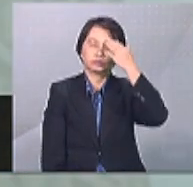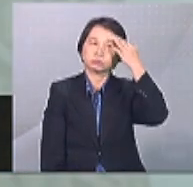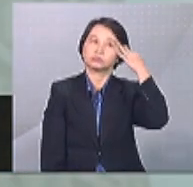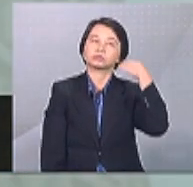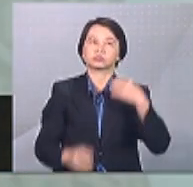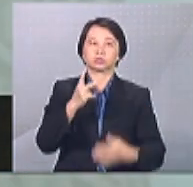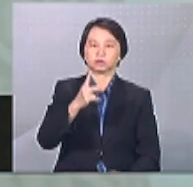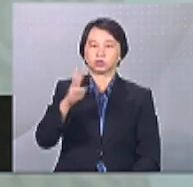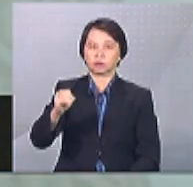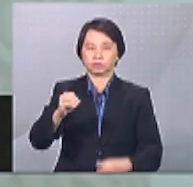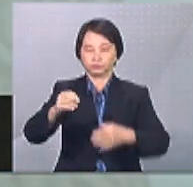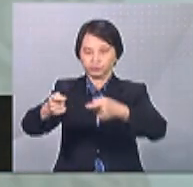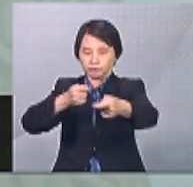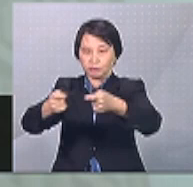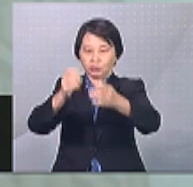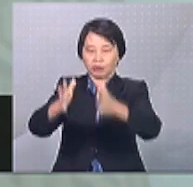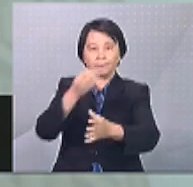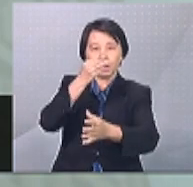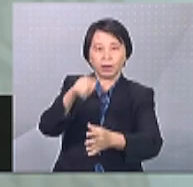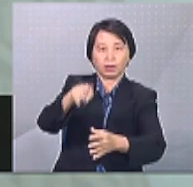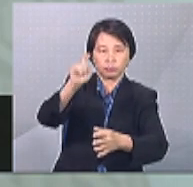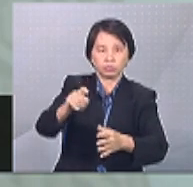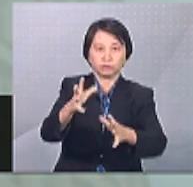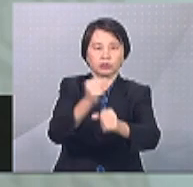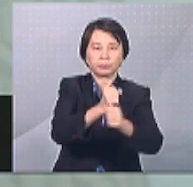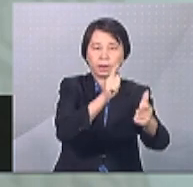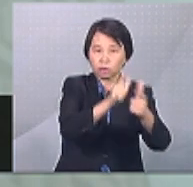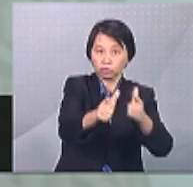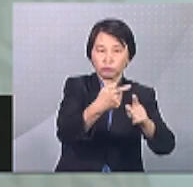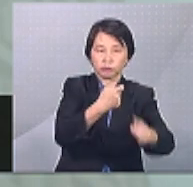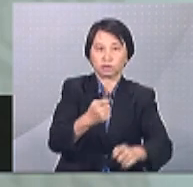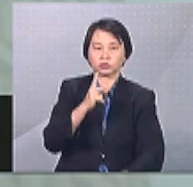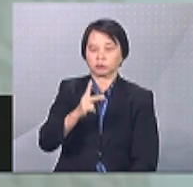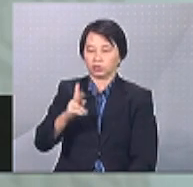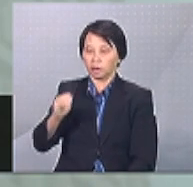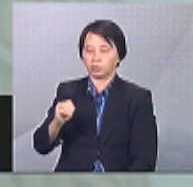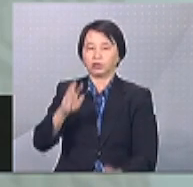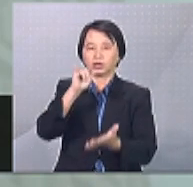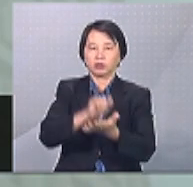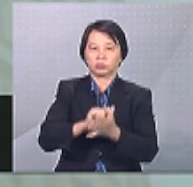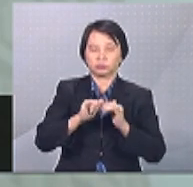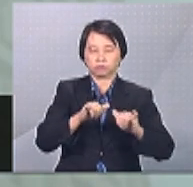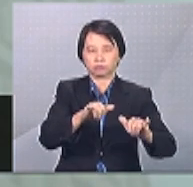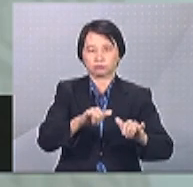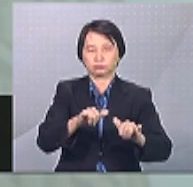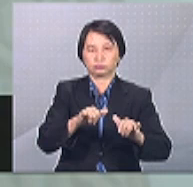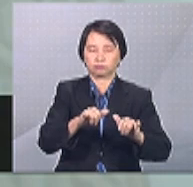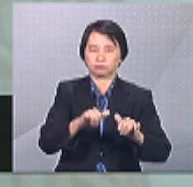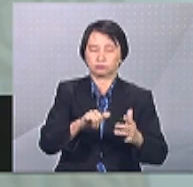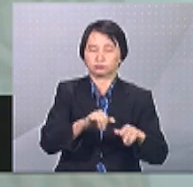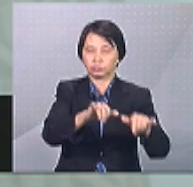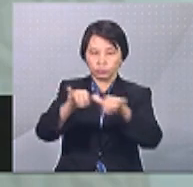Kesihatan, pengendali makanan perlu mendapatkan kelulusan daripada Kementerian Kesihatan. Jadi itulah standard yang kita ada. Sekarang ini